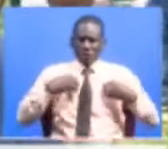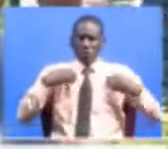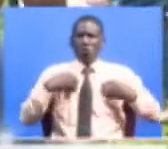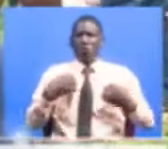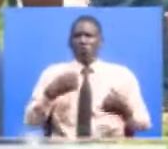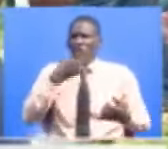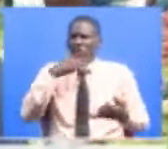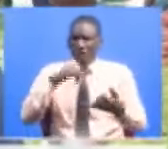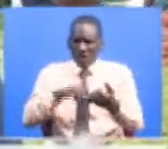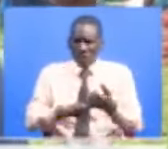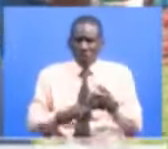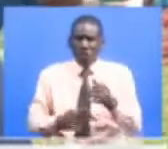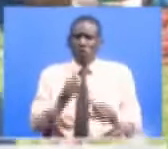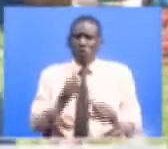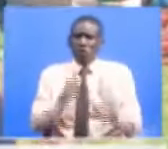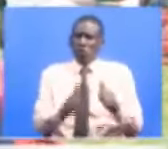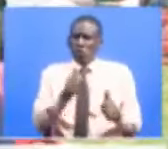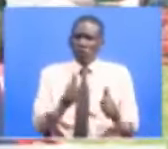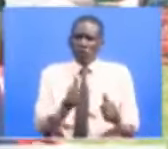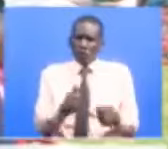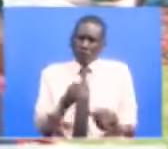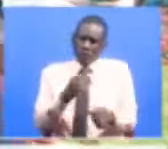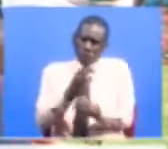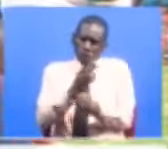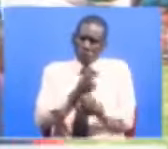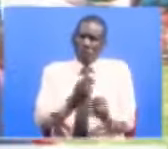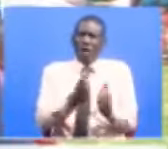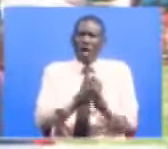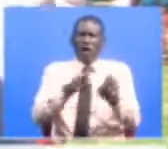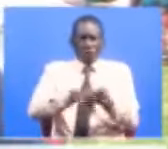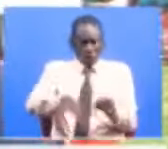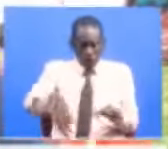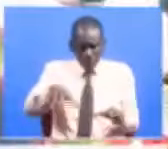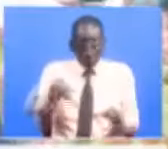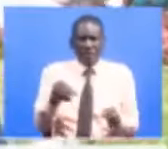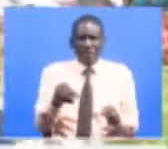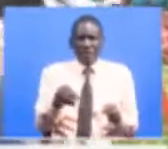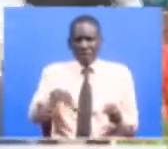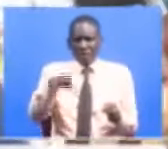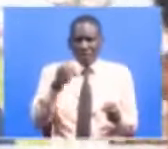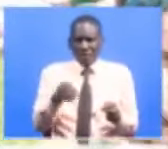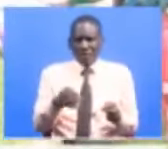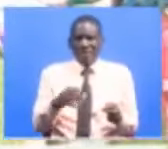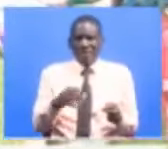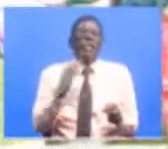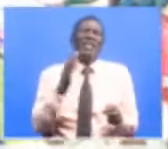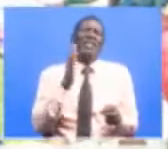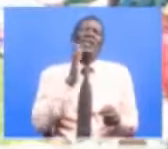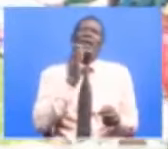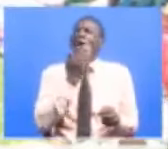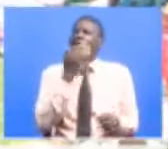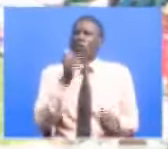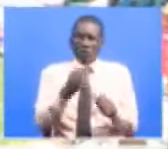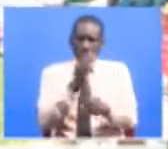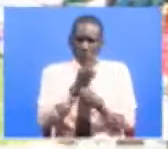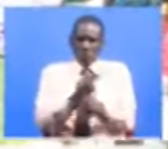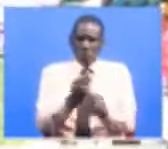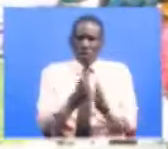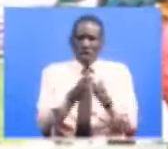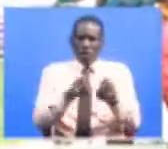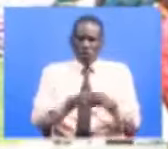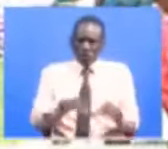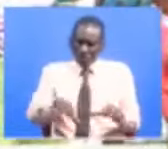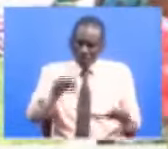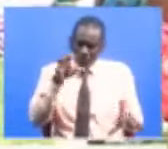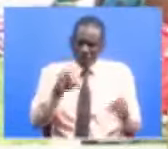wake ambaye atavalishwa, na akachagua rake ambaye atavaa, na akachagua za